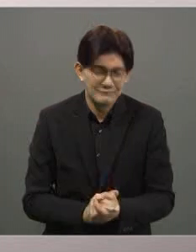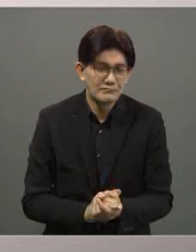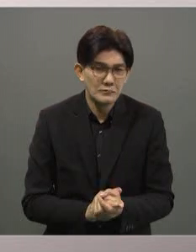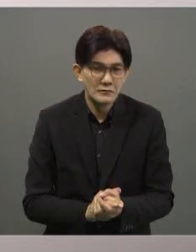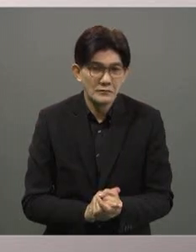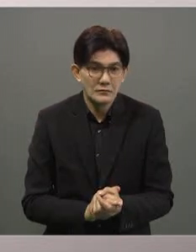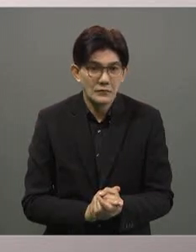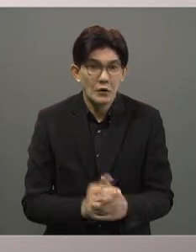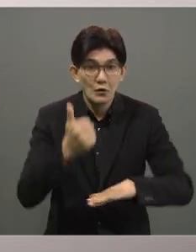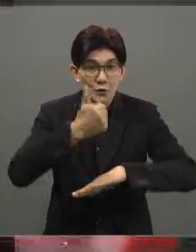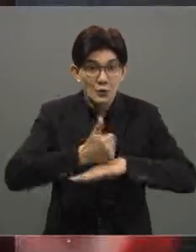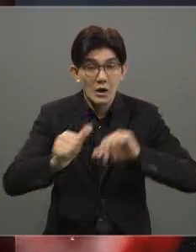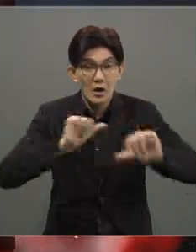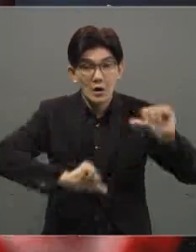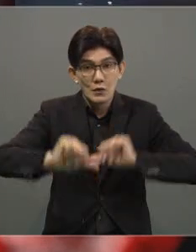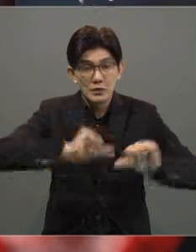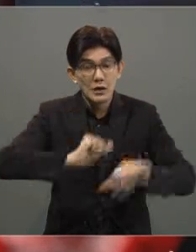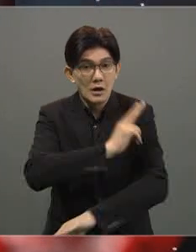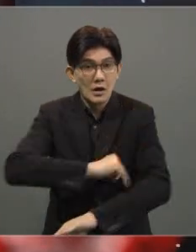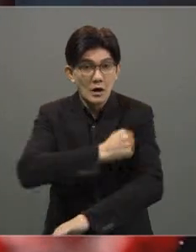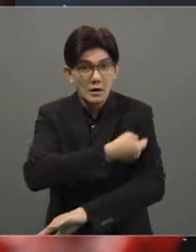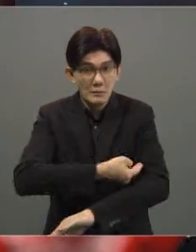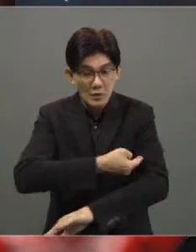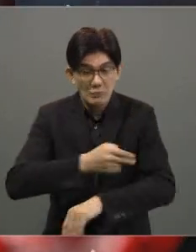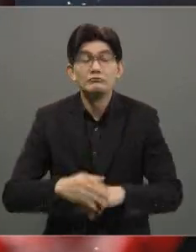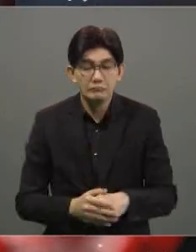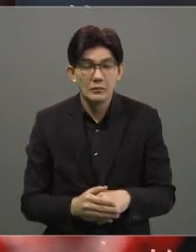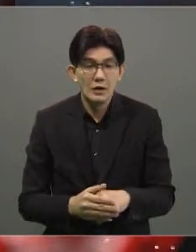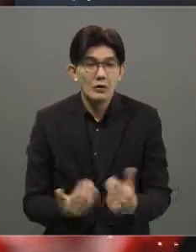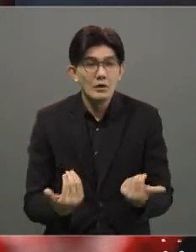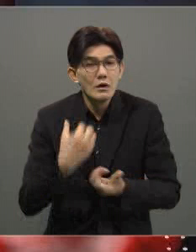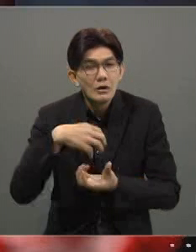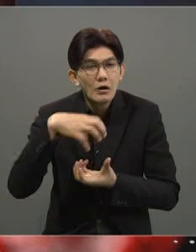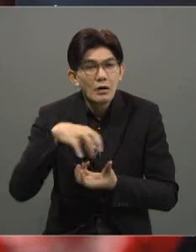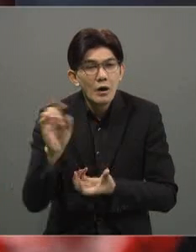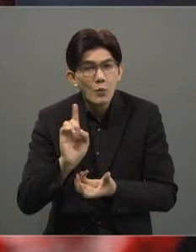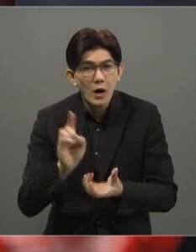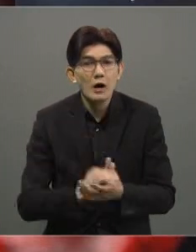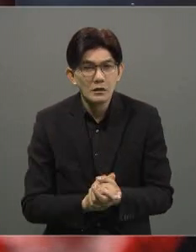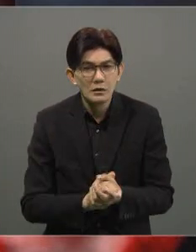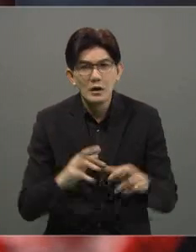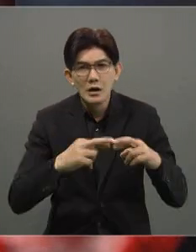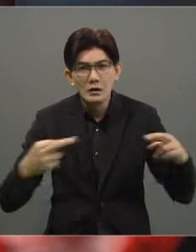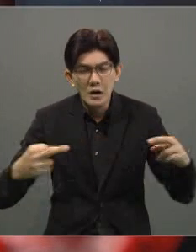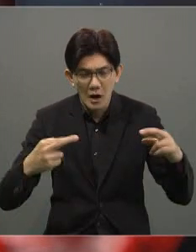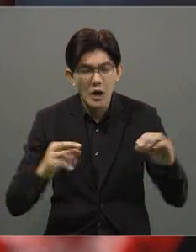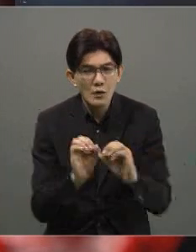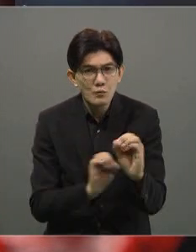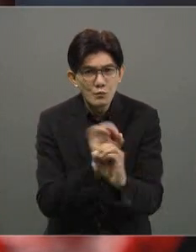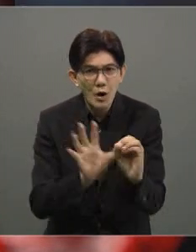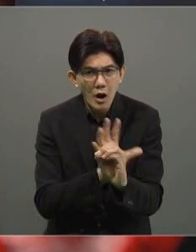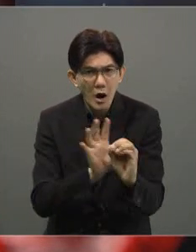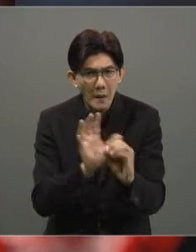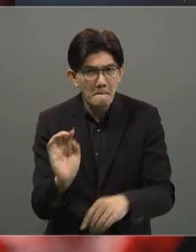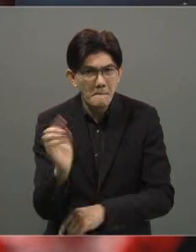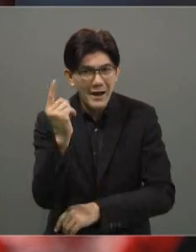นี้เปิดเผยโดยอธิบดีกรมวิทยาศาสตร์การแพทย์นายแพทย์ยงยศธรรมวุฒินะครับก็กล่าวถึงสถานการณ์สายพันธุ์เชื้อไวรัสซ cov 2